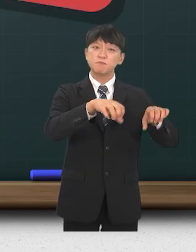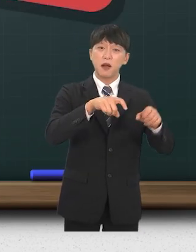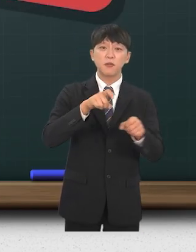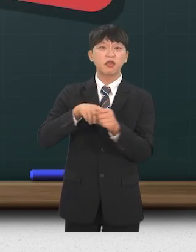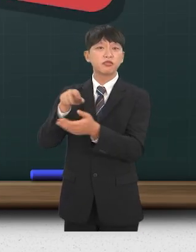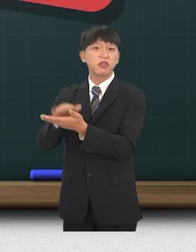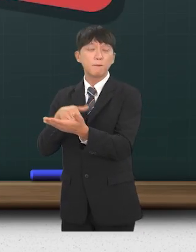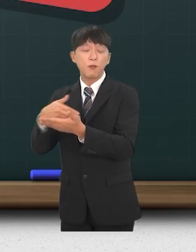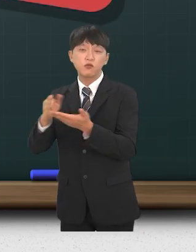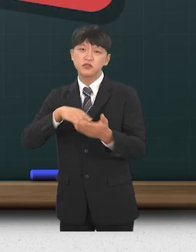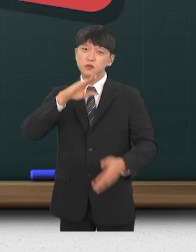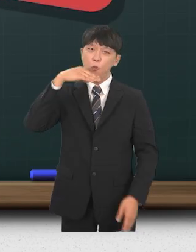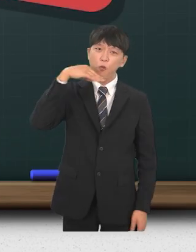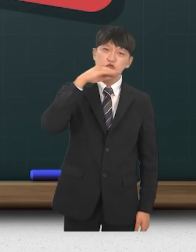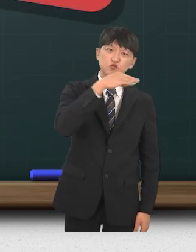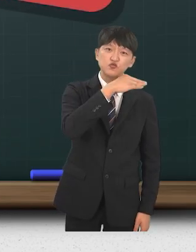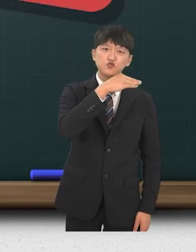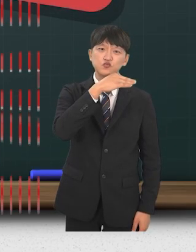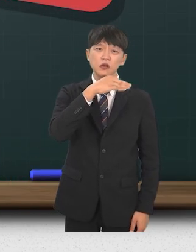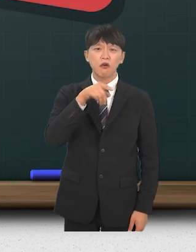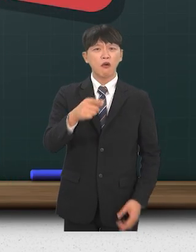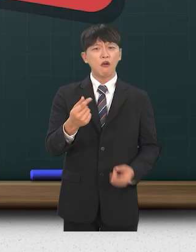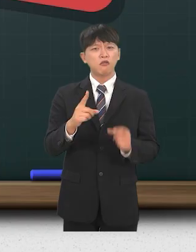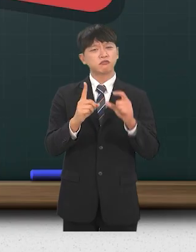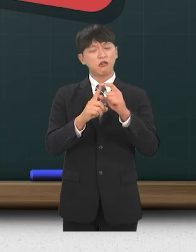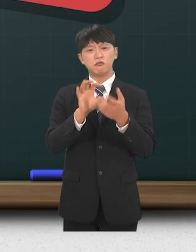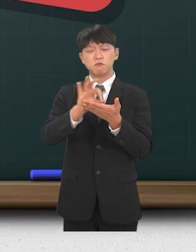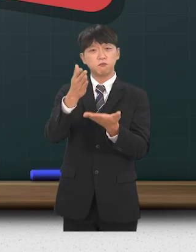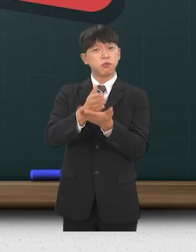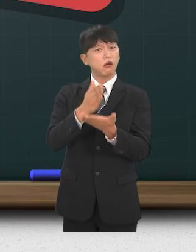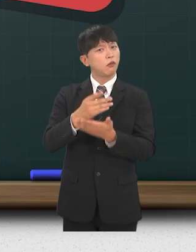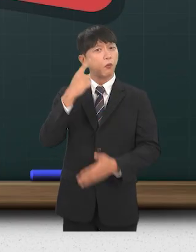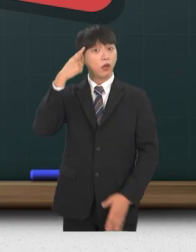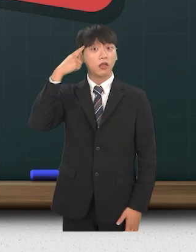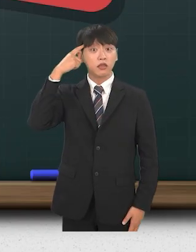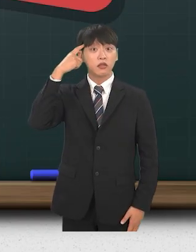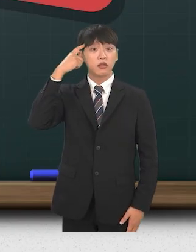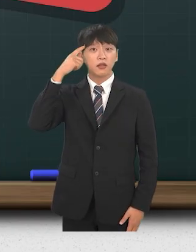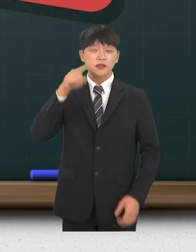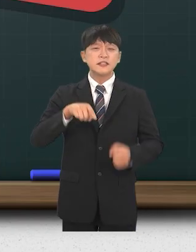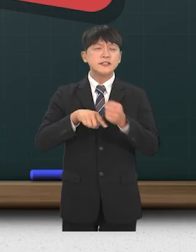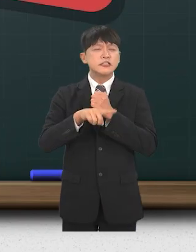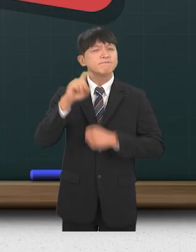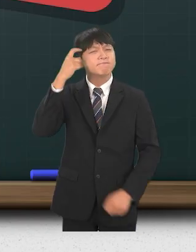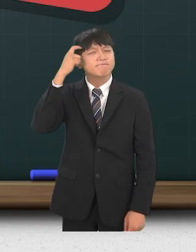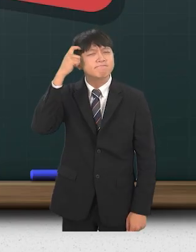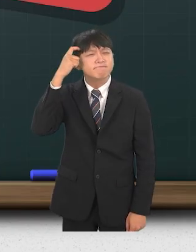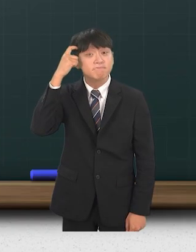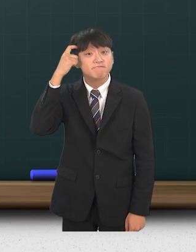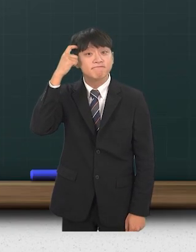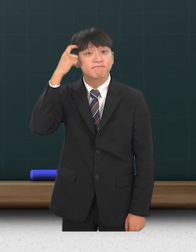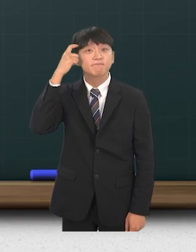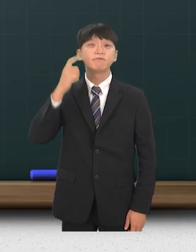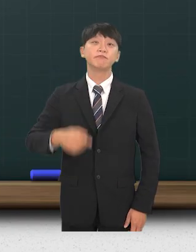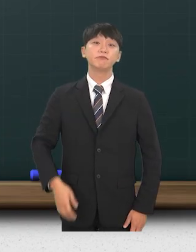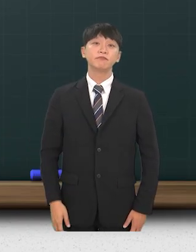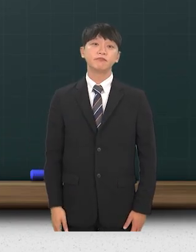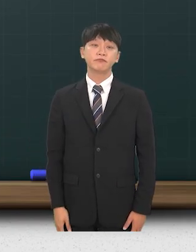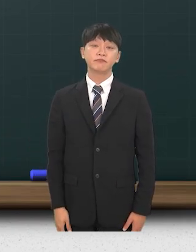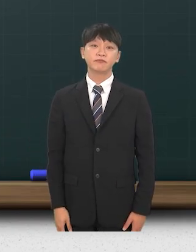마약 떡볶이, 마약 옥수수 등등. 이러한 단어는 왜 사용하지 말아야 할까요? 그 이유를 생각해 봅시다.